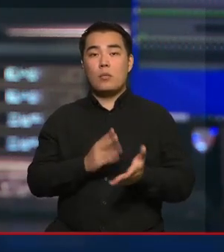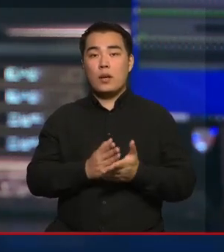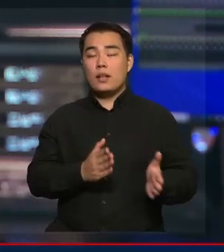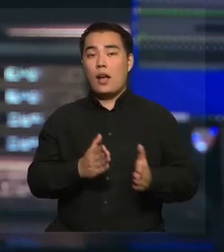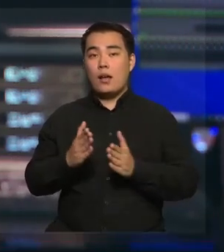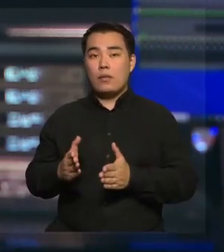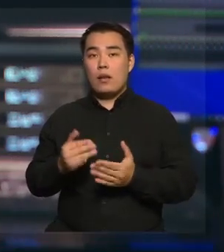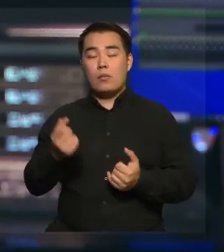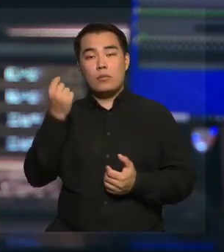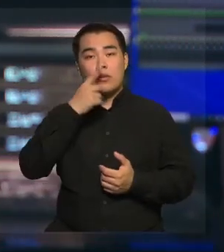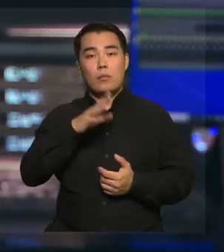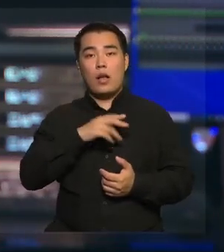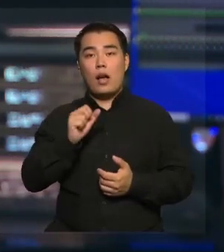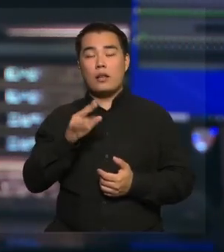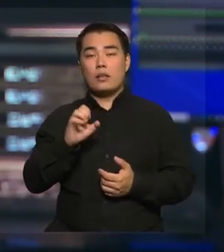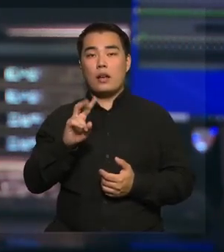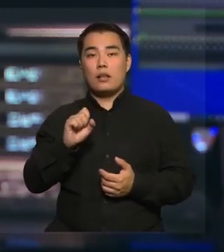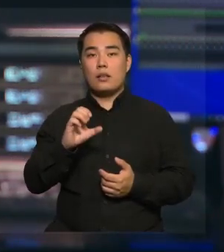распорядиться выяснял